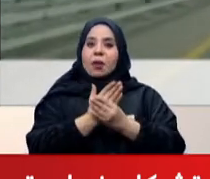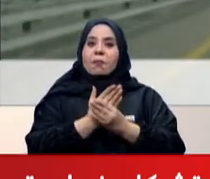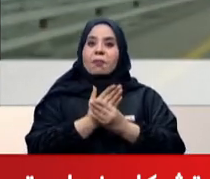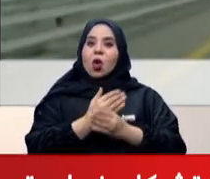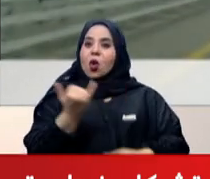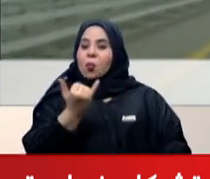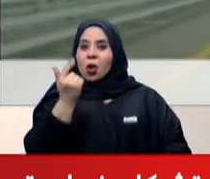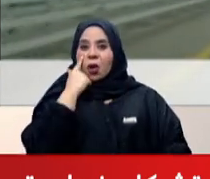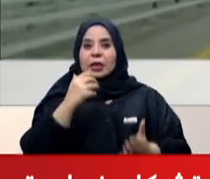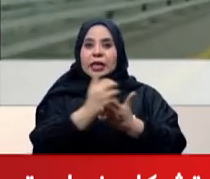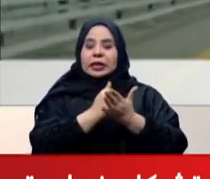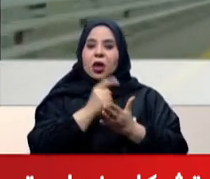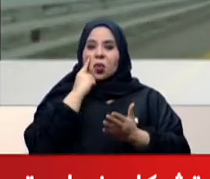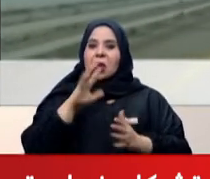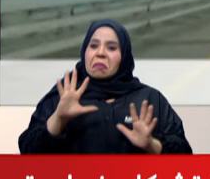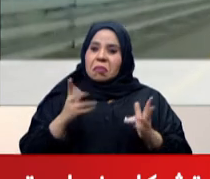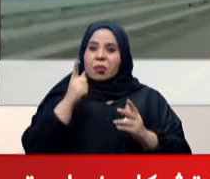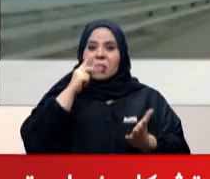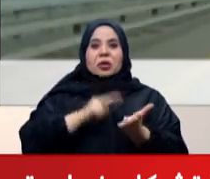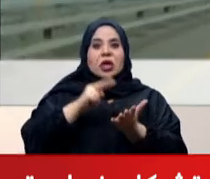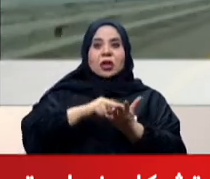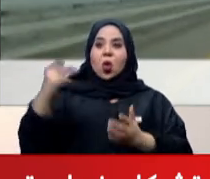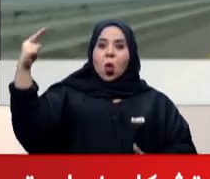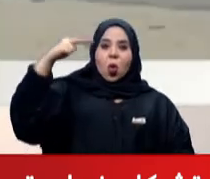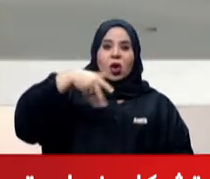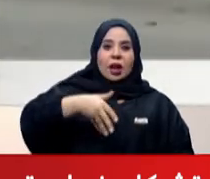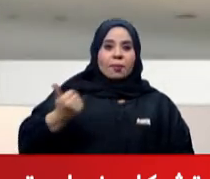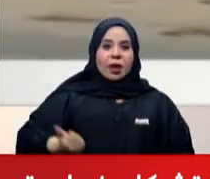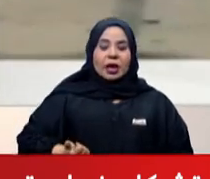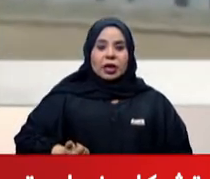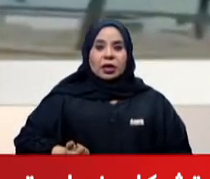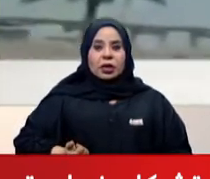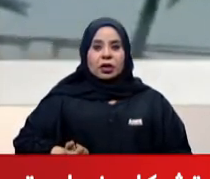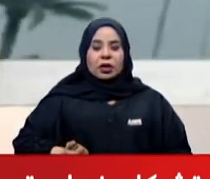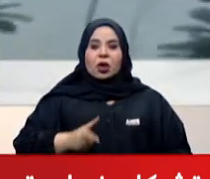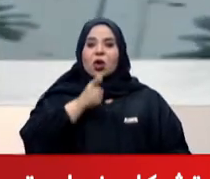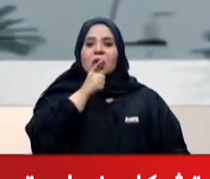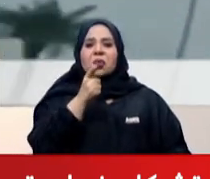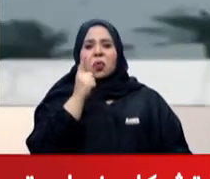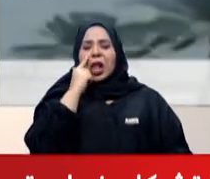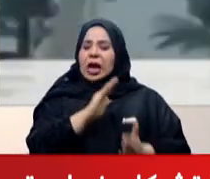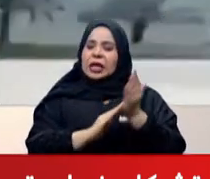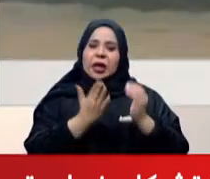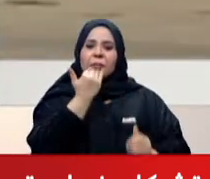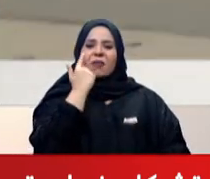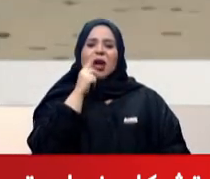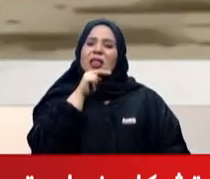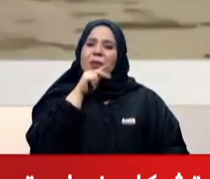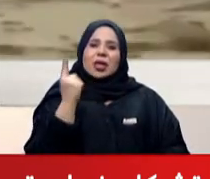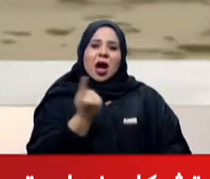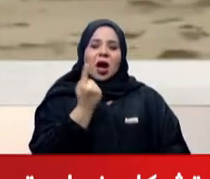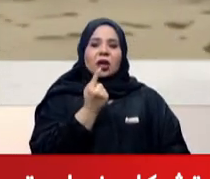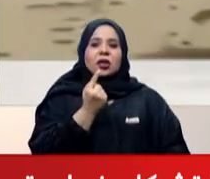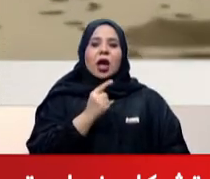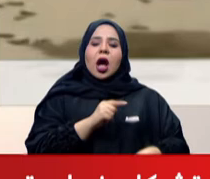إذا وصلنا البحرين ممكن يؤثر. ولكن هناك مزارع دكتور موجودة في مملكة البحرين وتنتج بالضبط. ولو كان جزء بسيط من الأغذية. هذه بايها